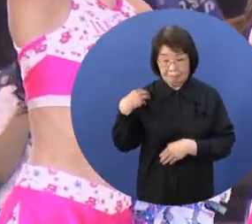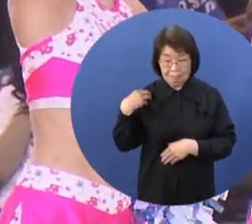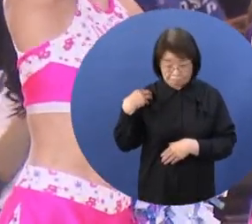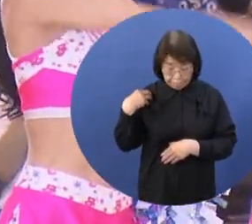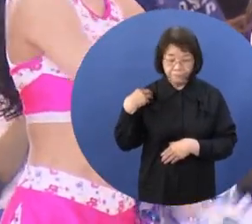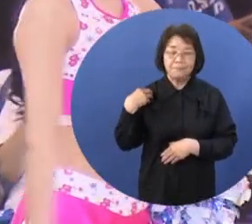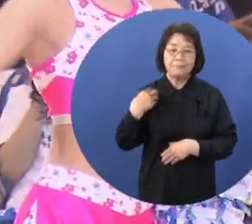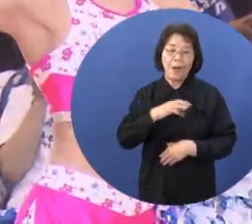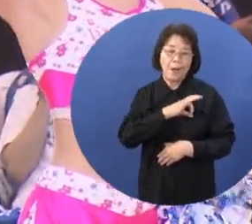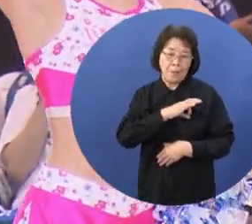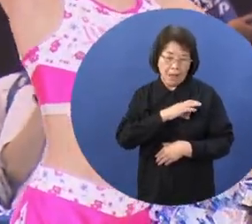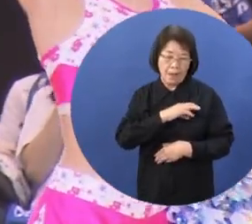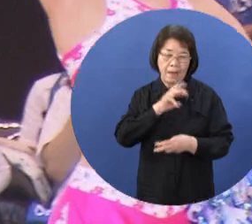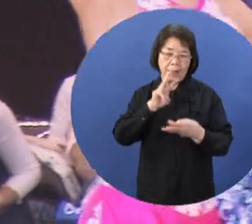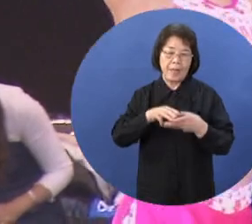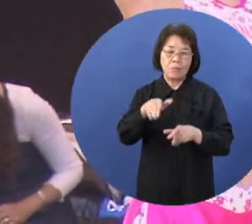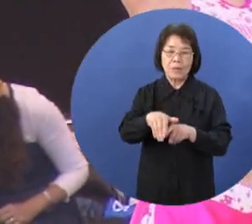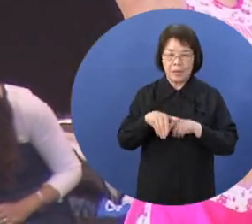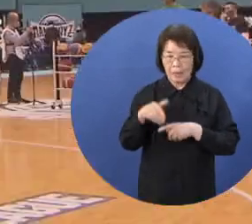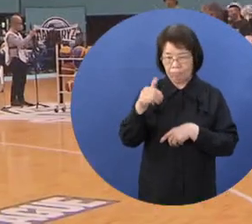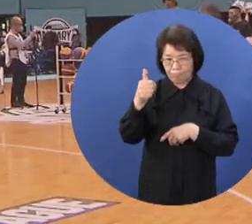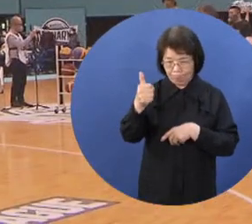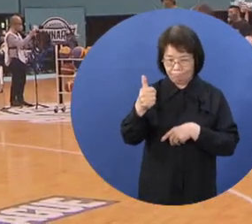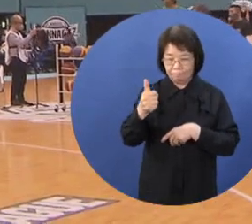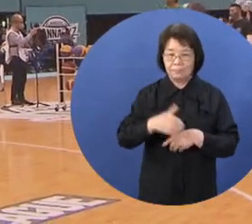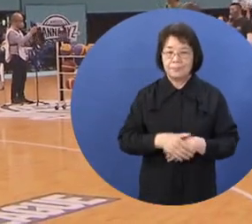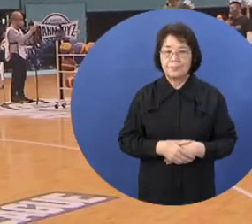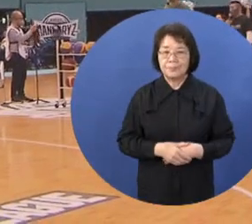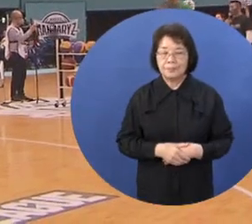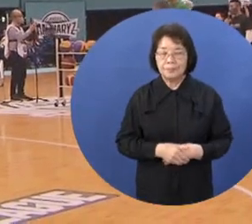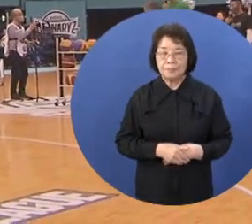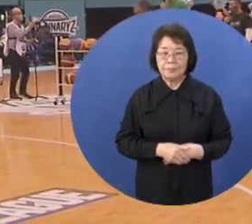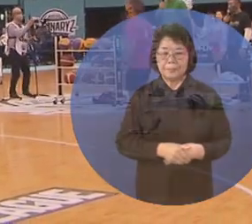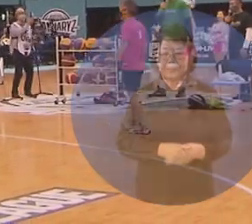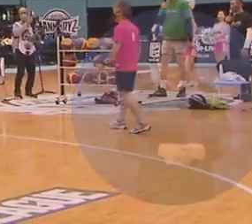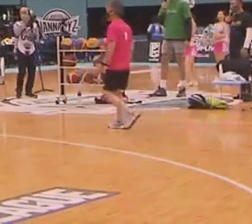んも MC として参加していました。 言っとったみたい。